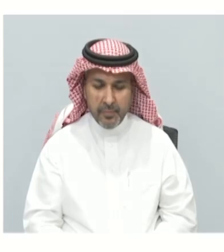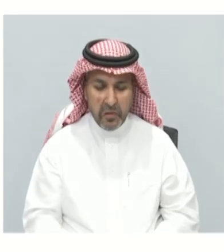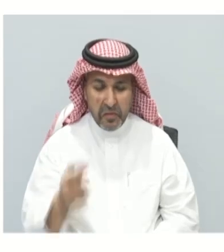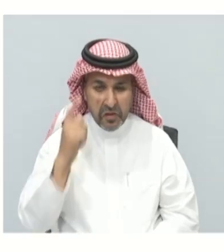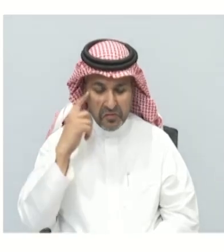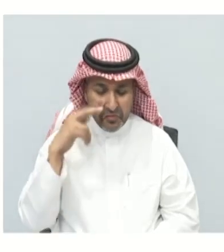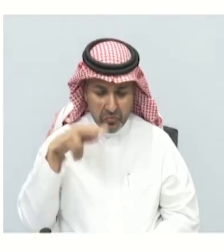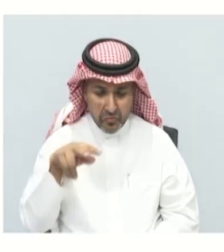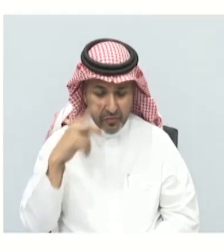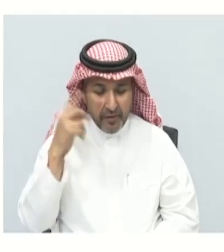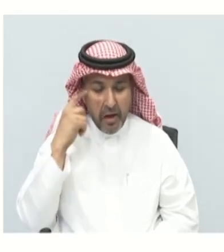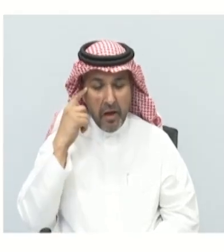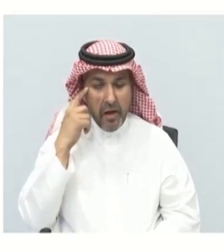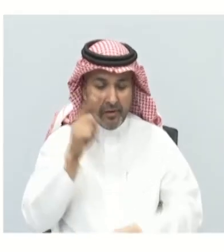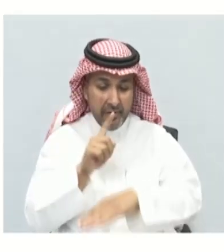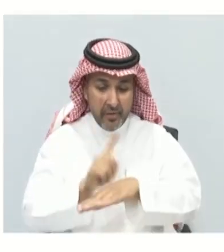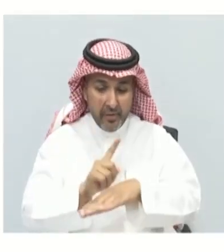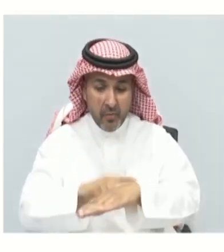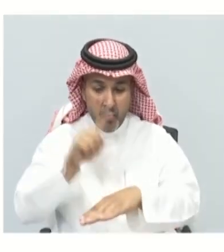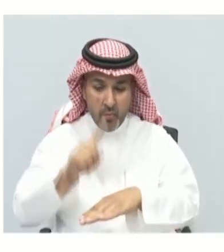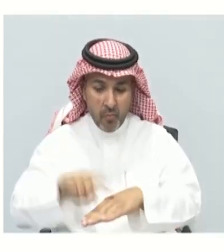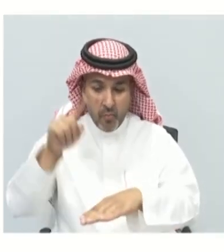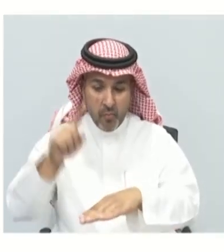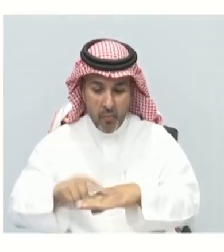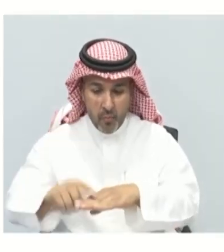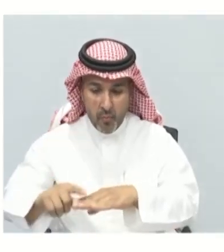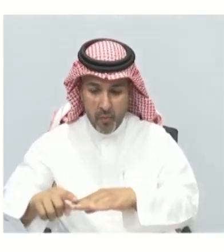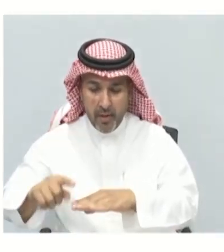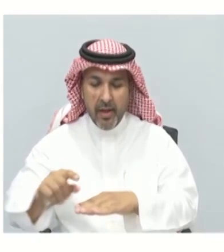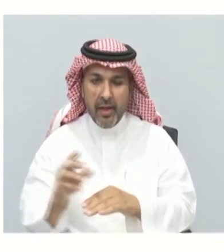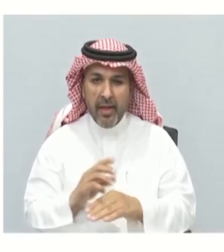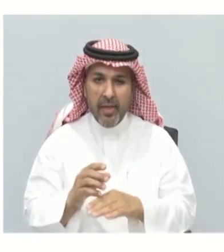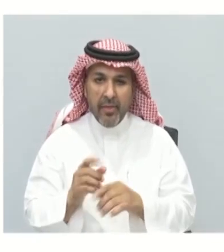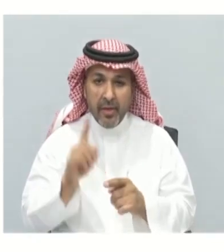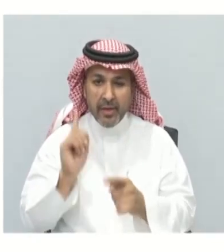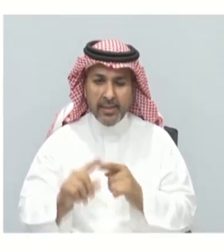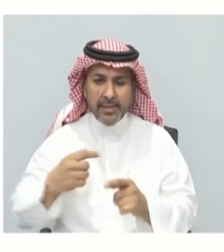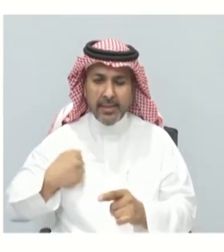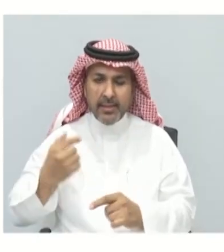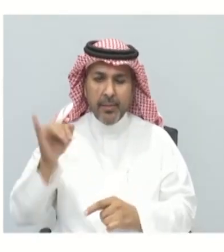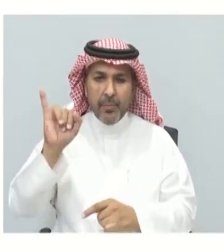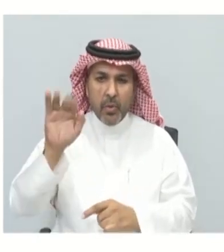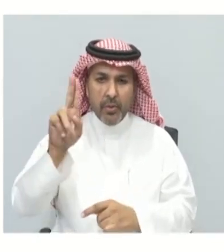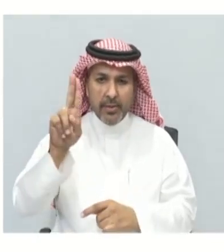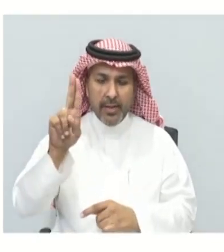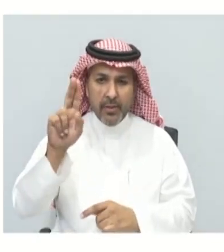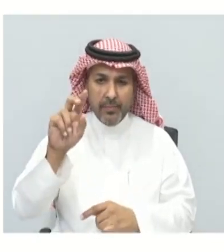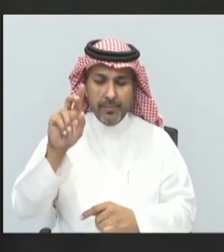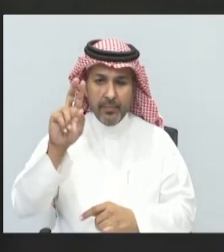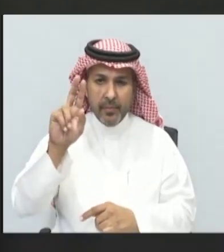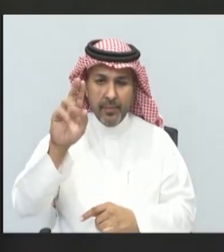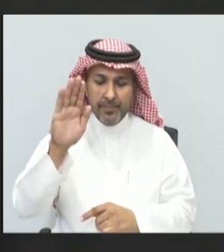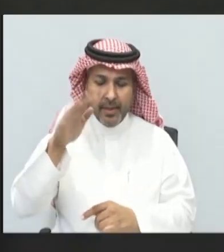استنتاجات التي تمهد لنا فهم هذا الباب كامل طبعا ليست فقط